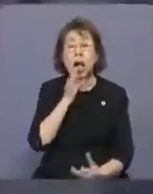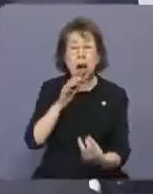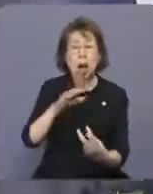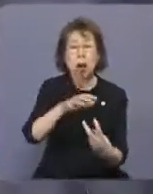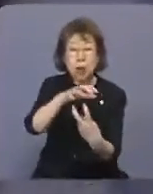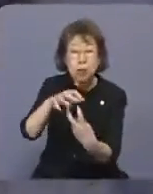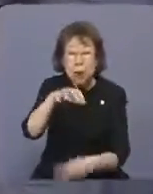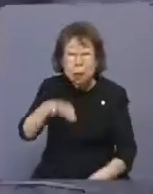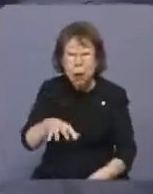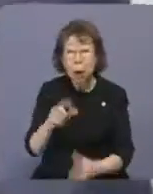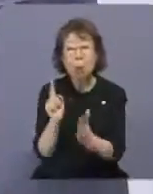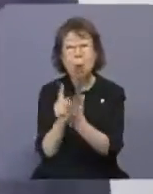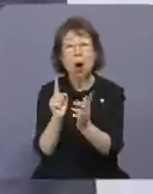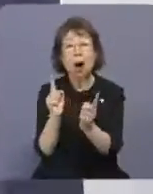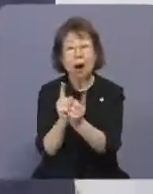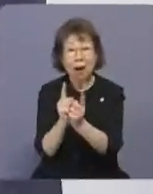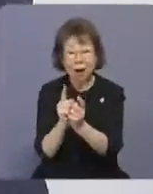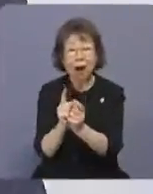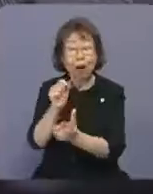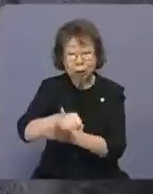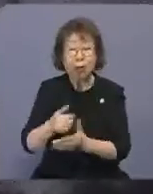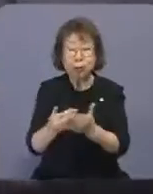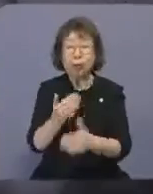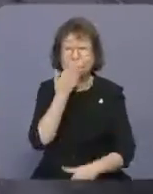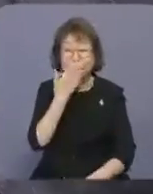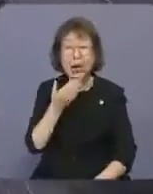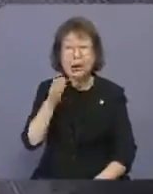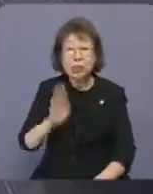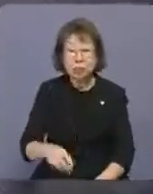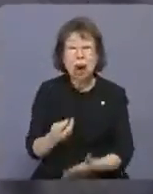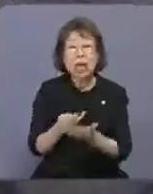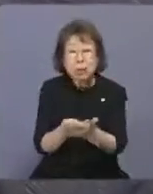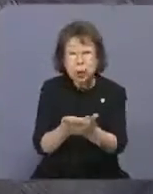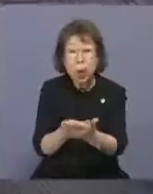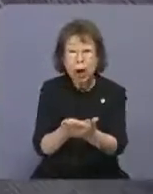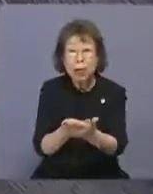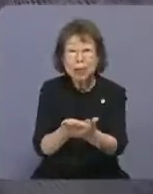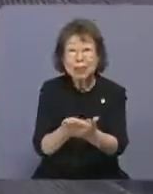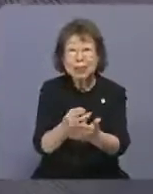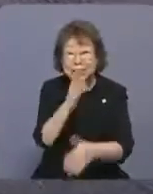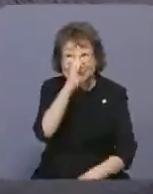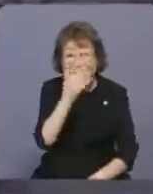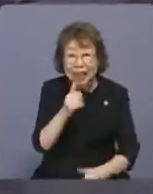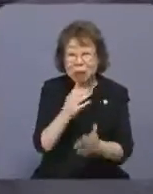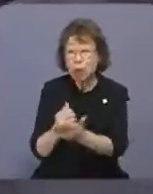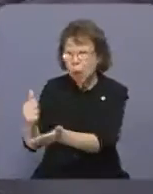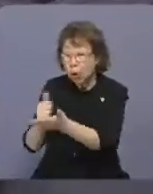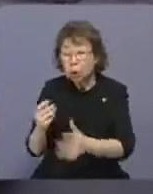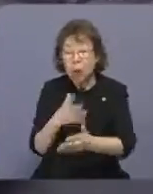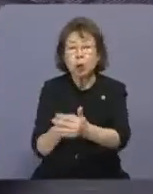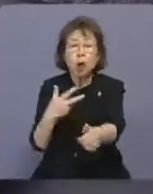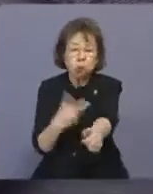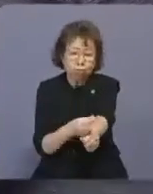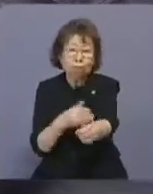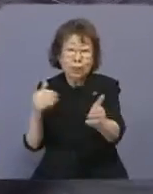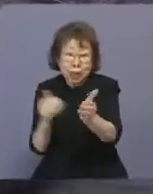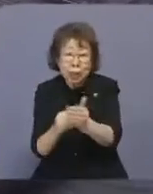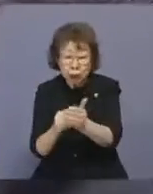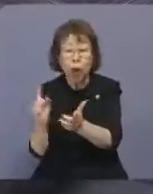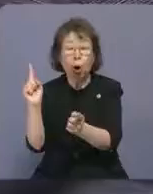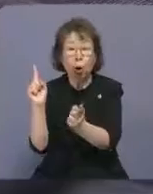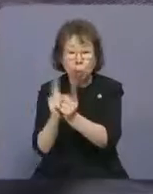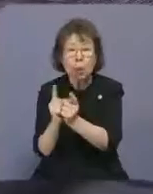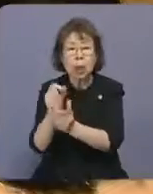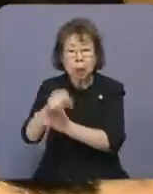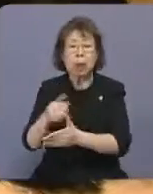요양시설에 면회가 허용됩니다 하지만 이번 환자와 면에 계기 모두 예방 접종을 마친 경우에만 접촉 면회를